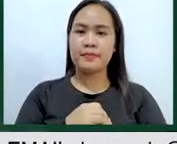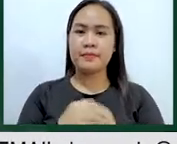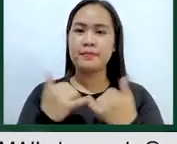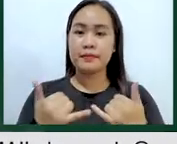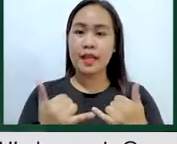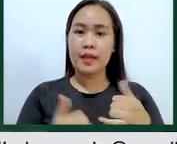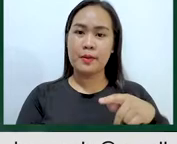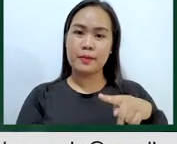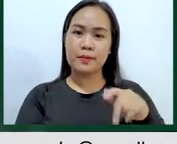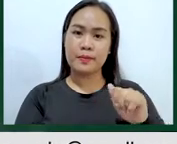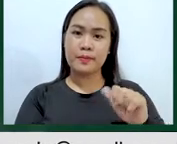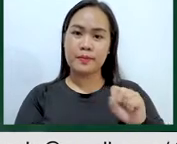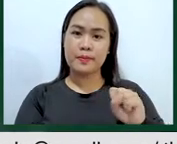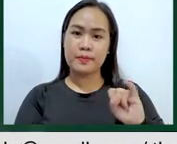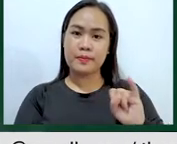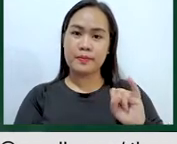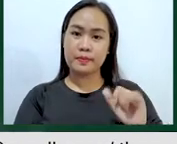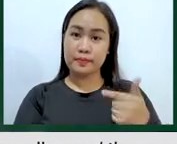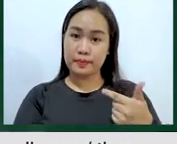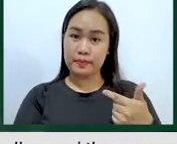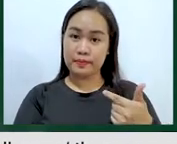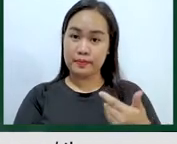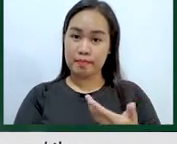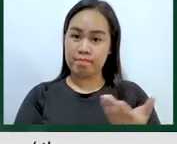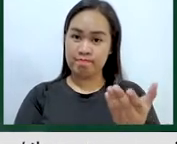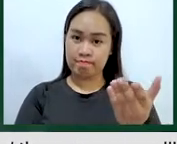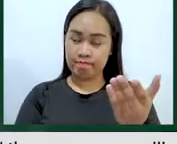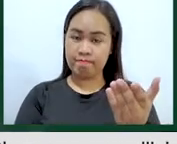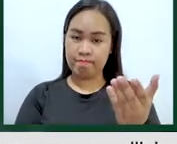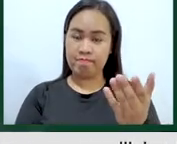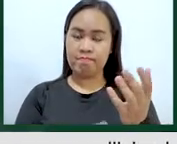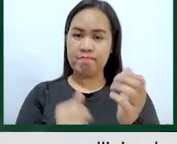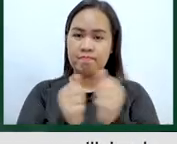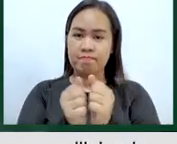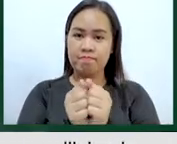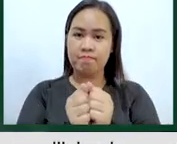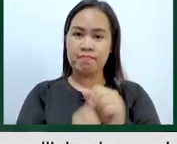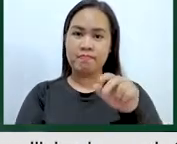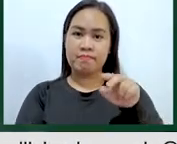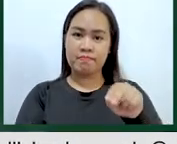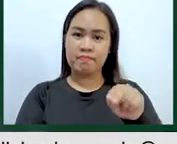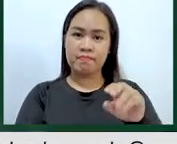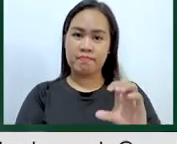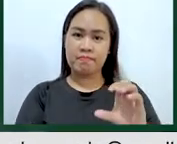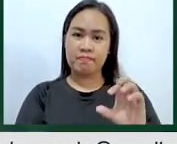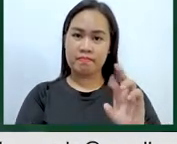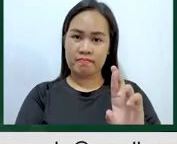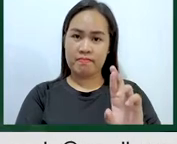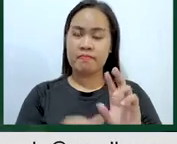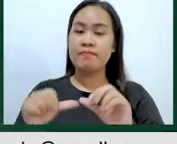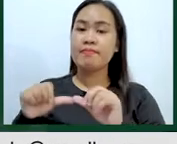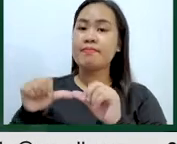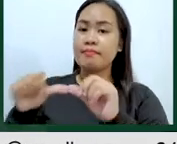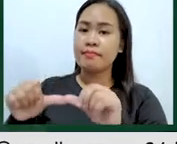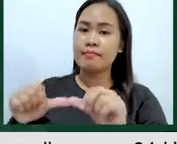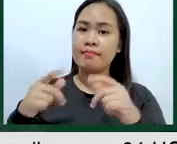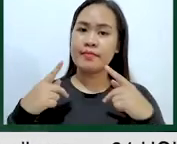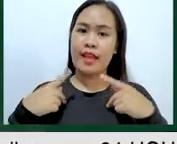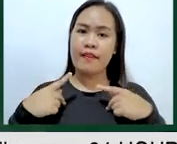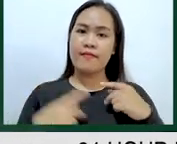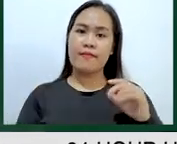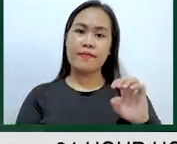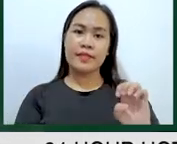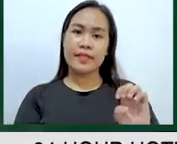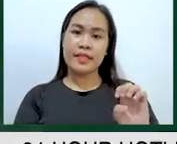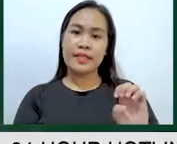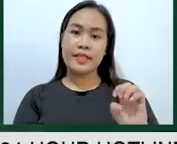no, Pasig, part ng NCR, is still under GCQ or General Community Quarantine until the end of this